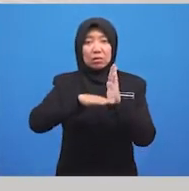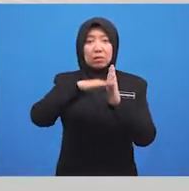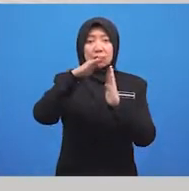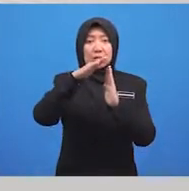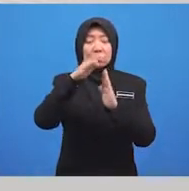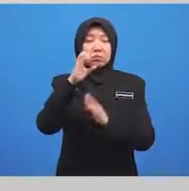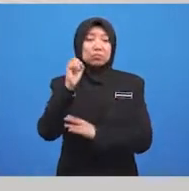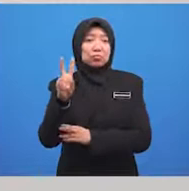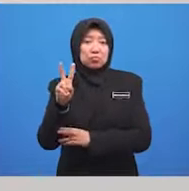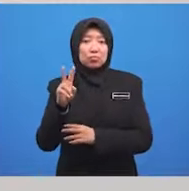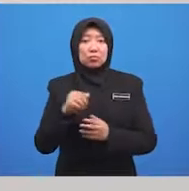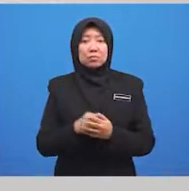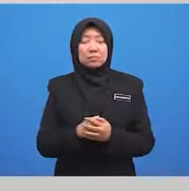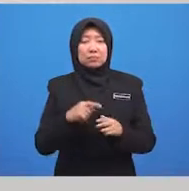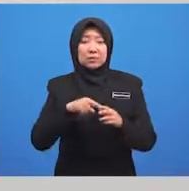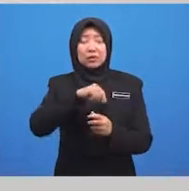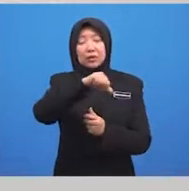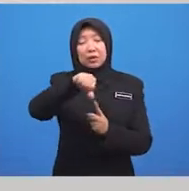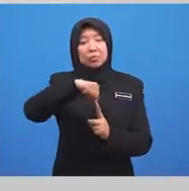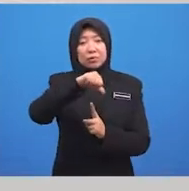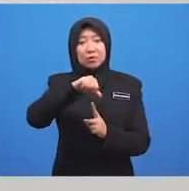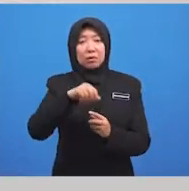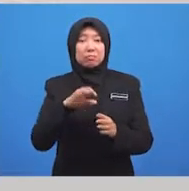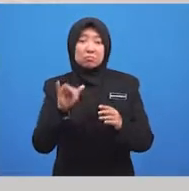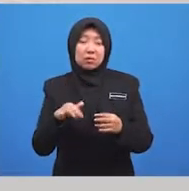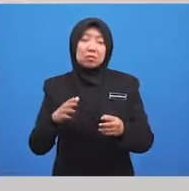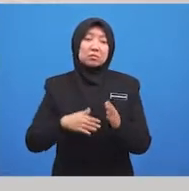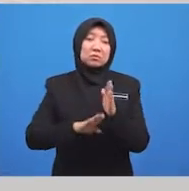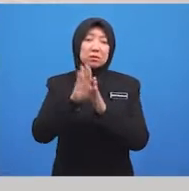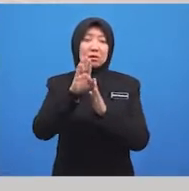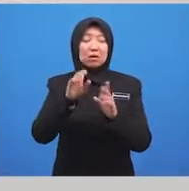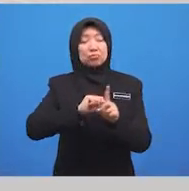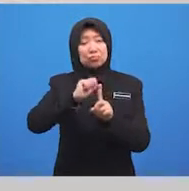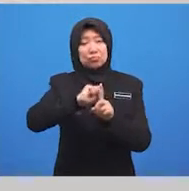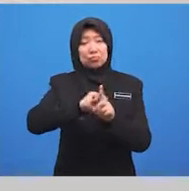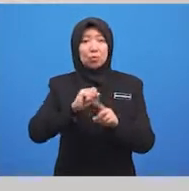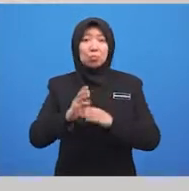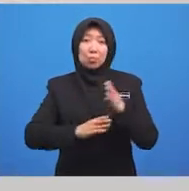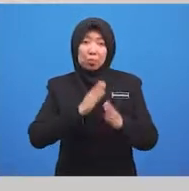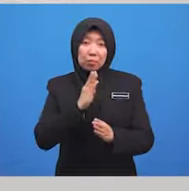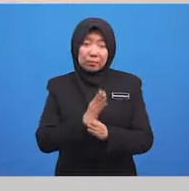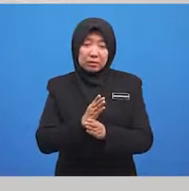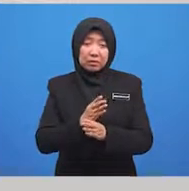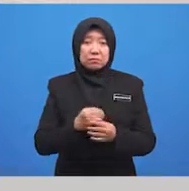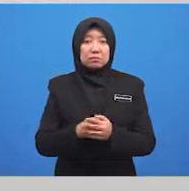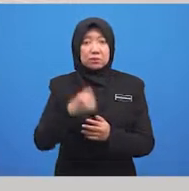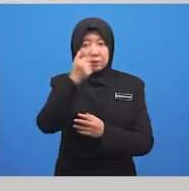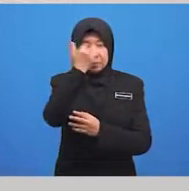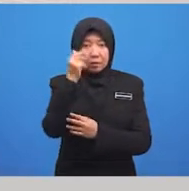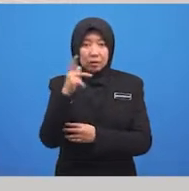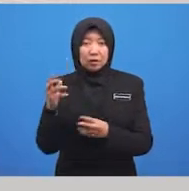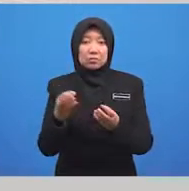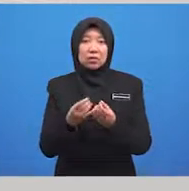karbon dioksida di atmosfera yang turut meningkatkan suhu bumi sekaligus menyebabkan